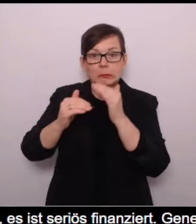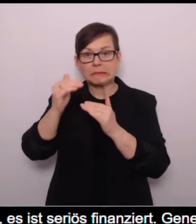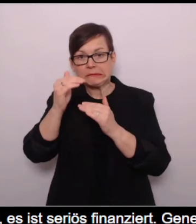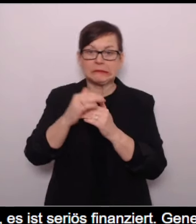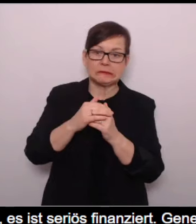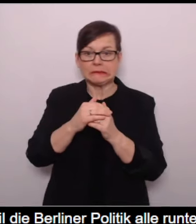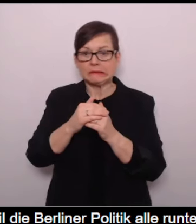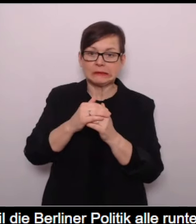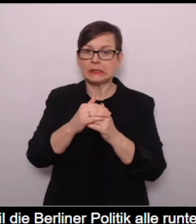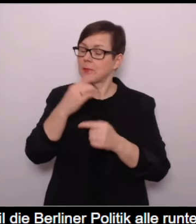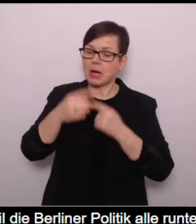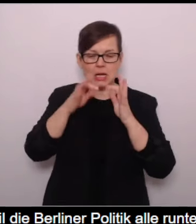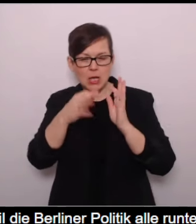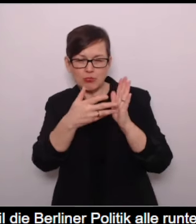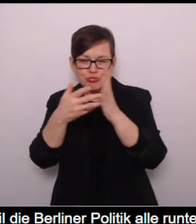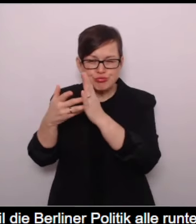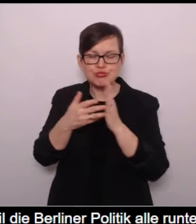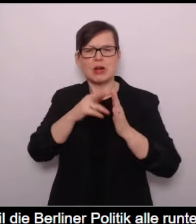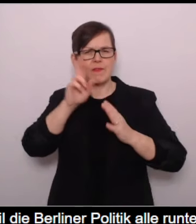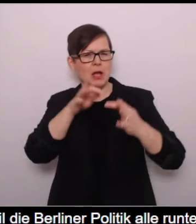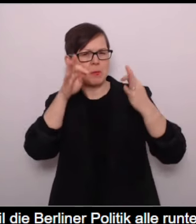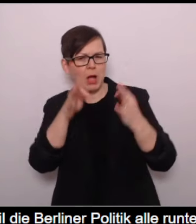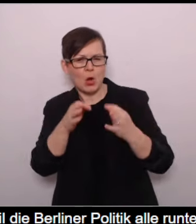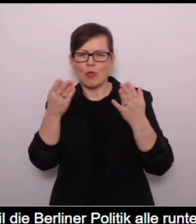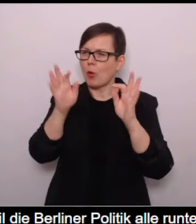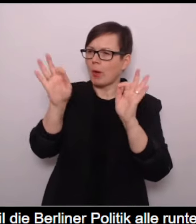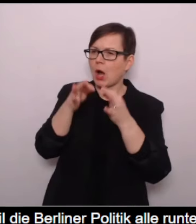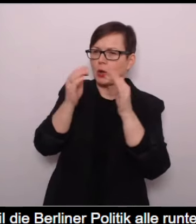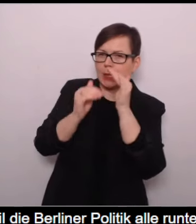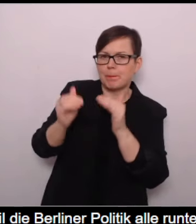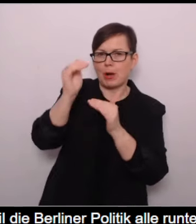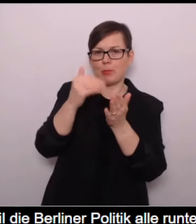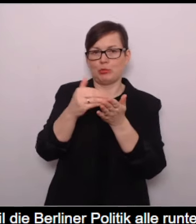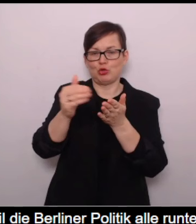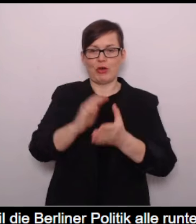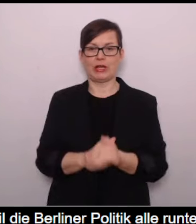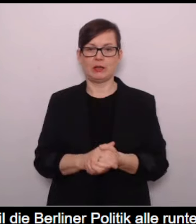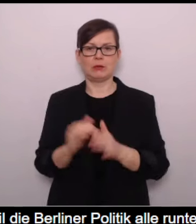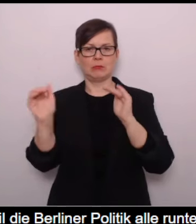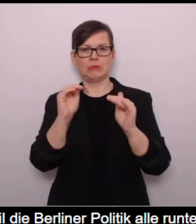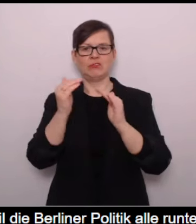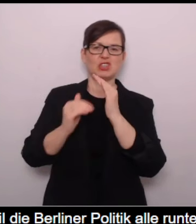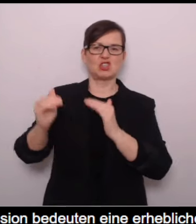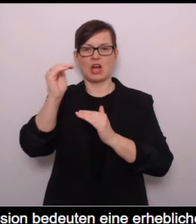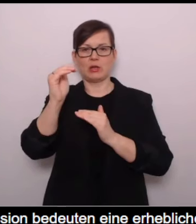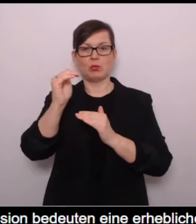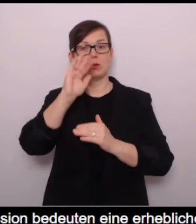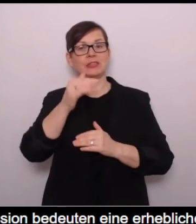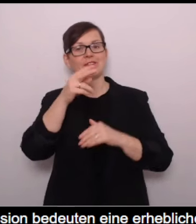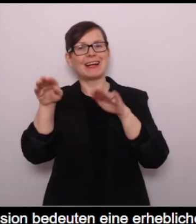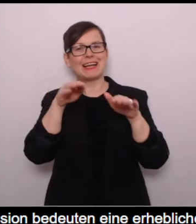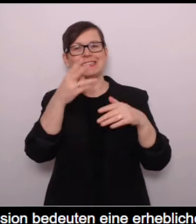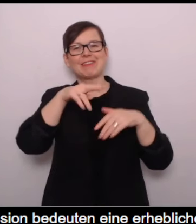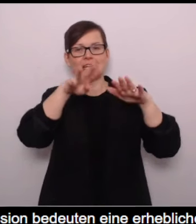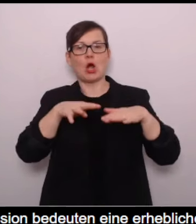drei Prozent. Wir haben aber bei dem Aufwuchs und bei jedem, was wir gemacht haben, ehrlich jeden Euro zweimal umgedreht. Genau geguckt, wo braucht es es, wo